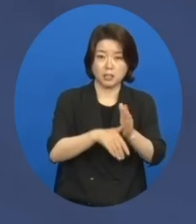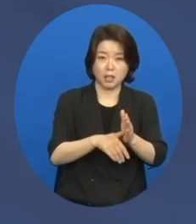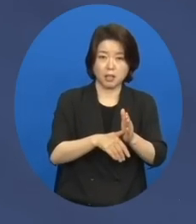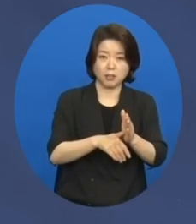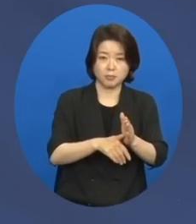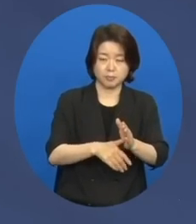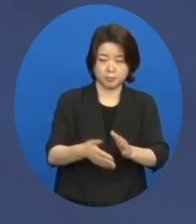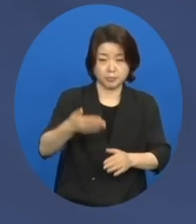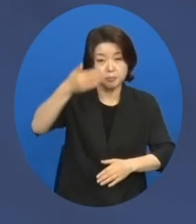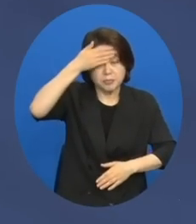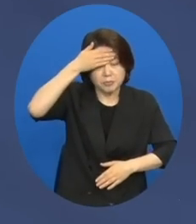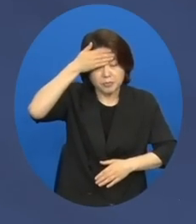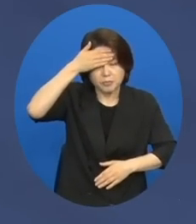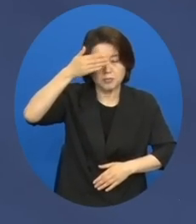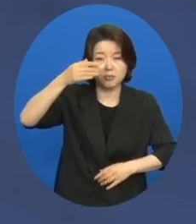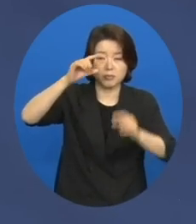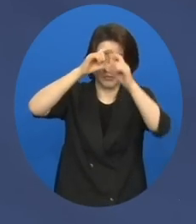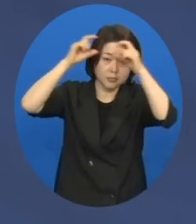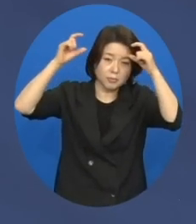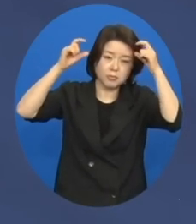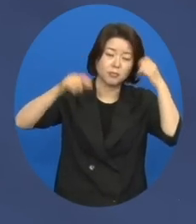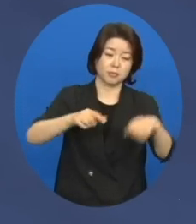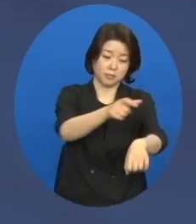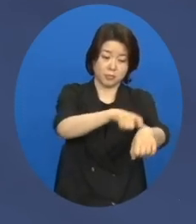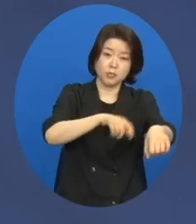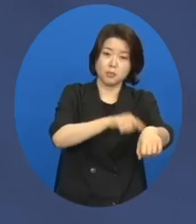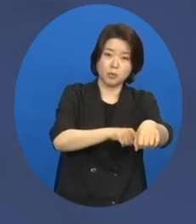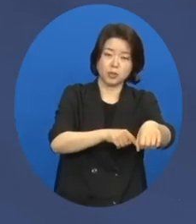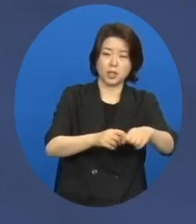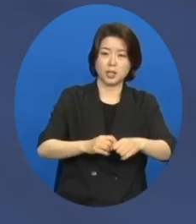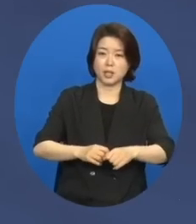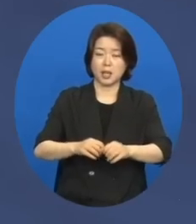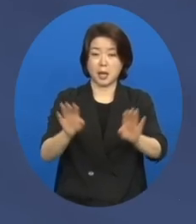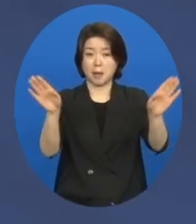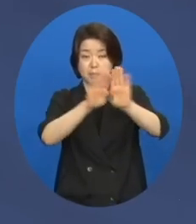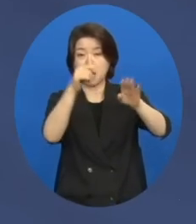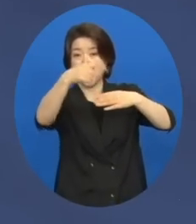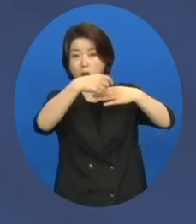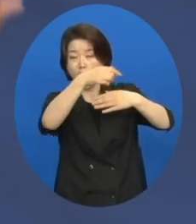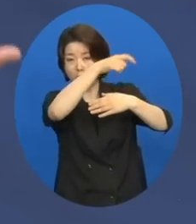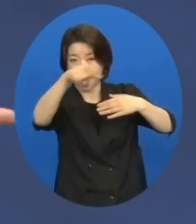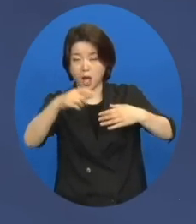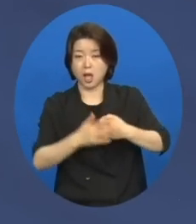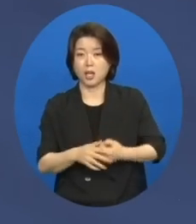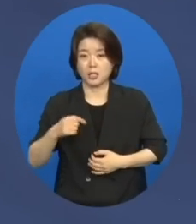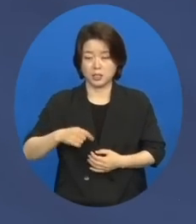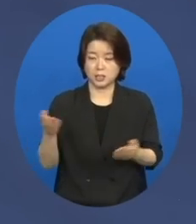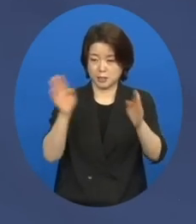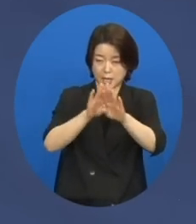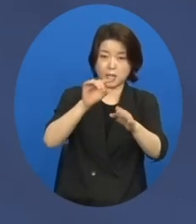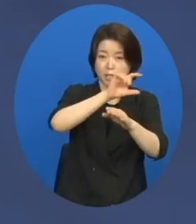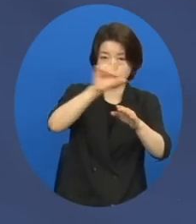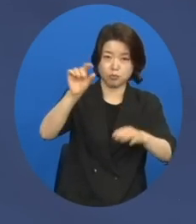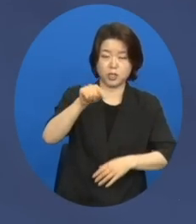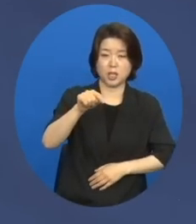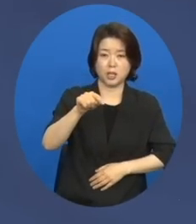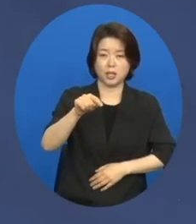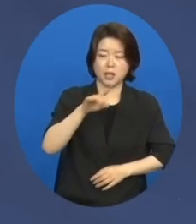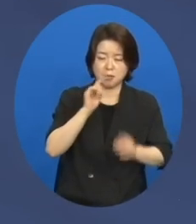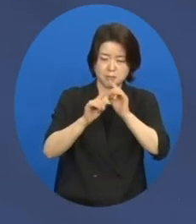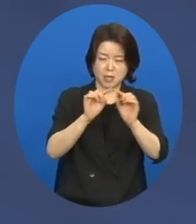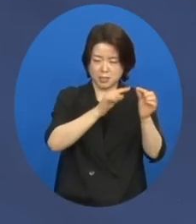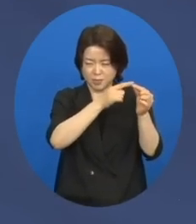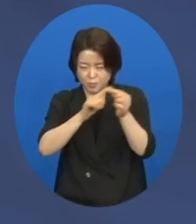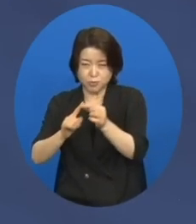네 이마에 손목에 바깥 문설주에 그리고 내 안에 문에 이 말씀으로